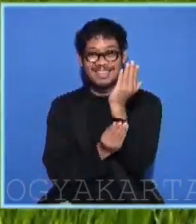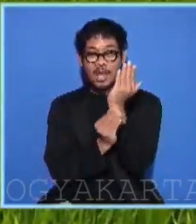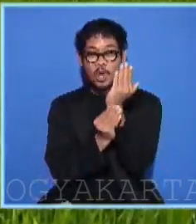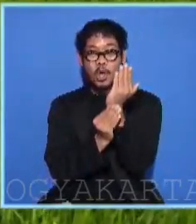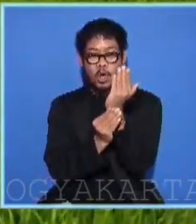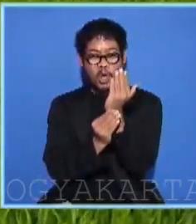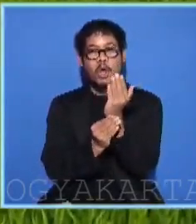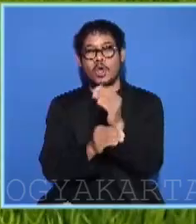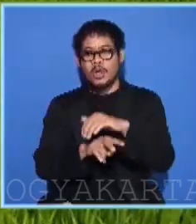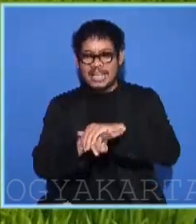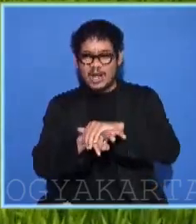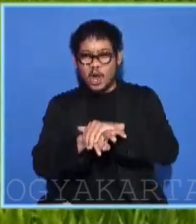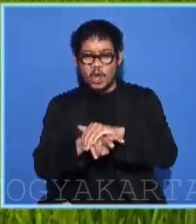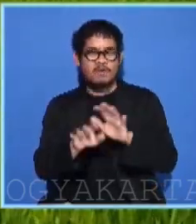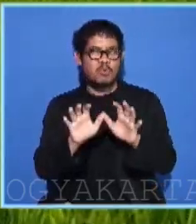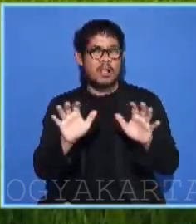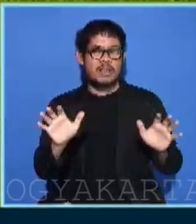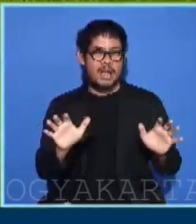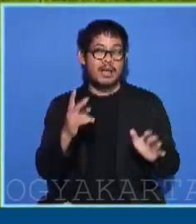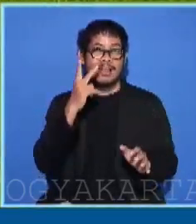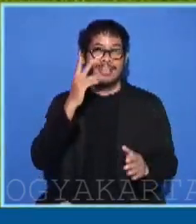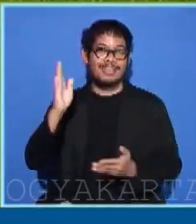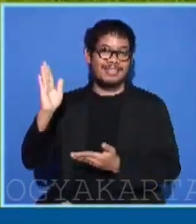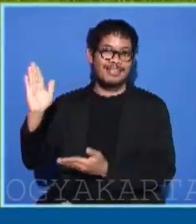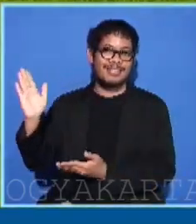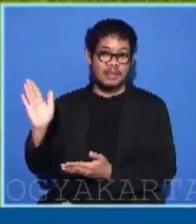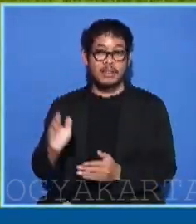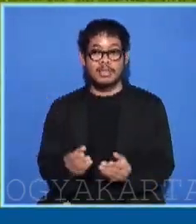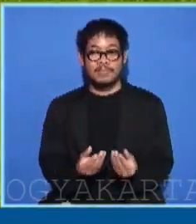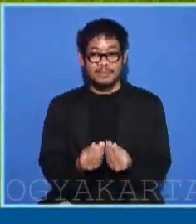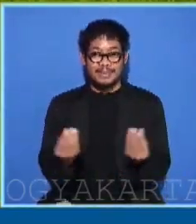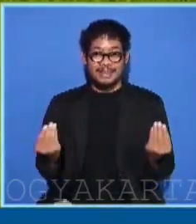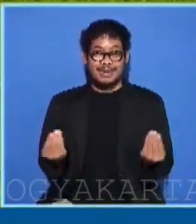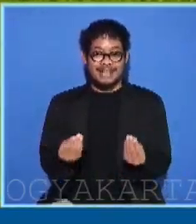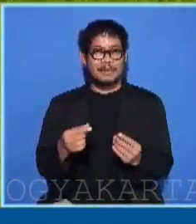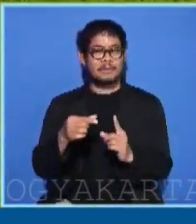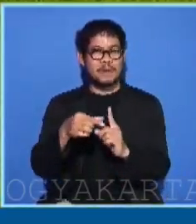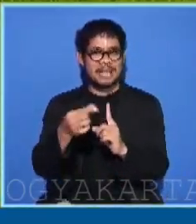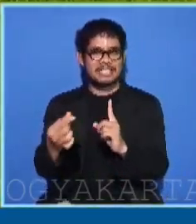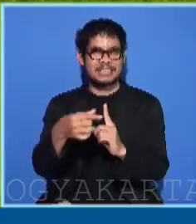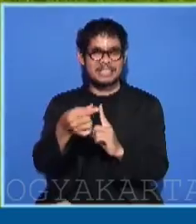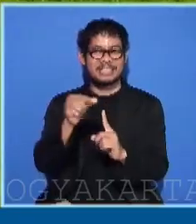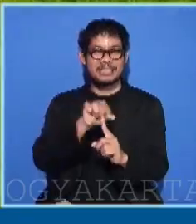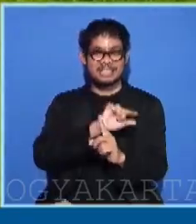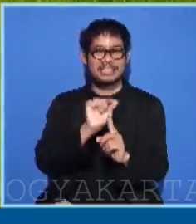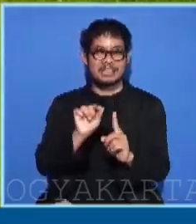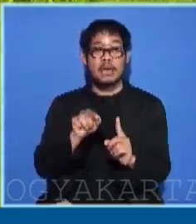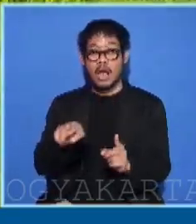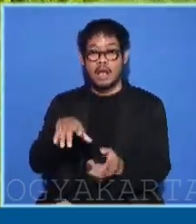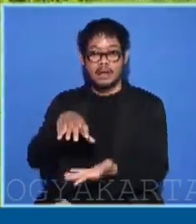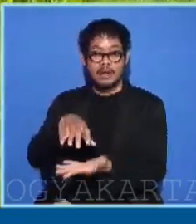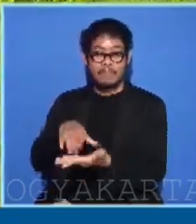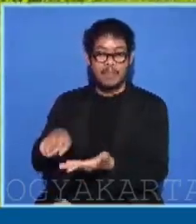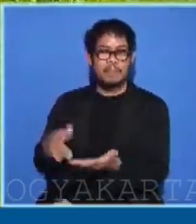Alit kados mekaten men lahan pesabinan pantun gadanipun kadang Tani ingkang wonten ing laladan Gondangan Tir